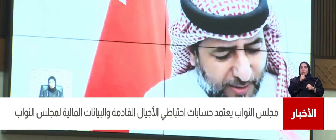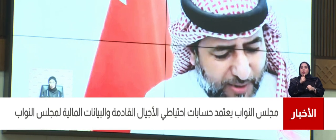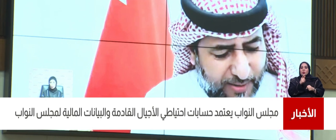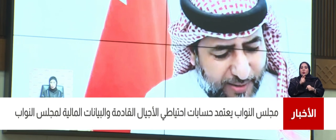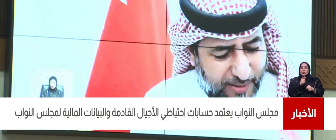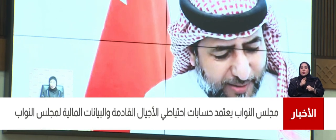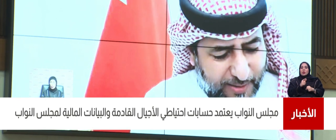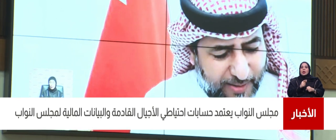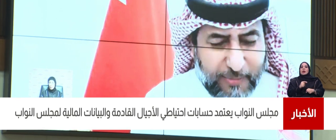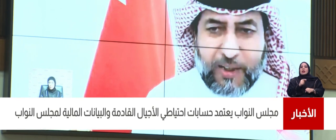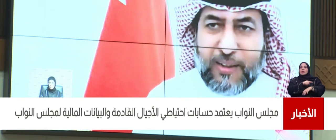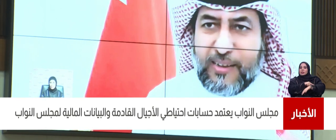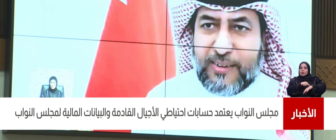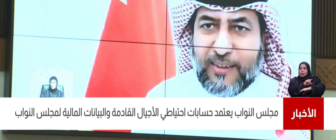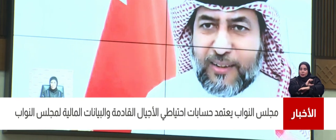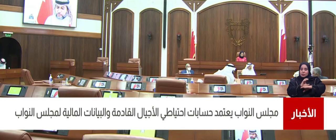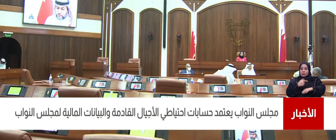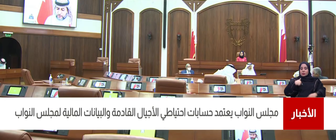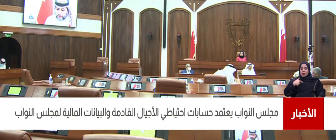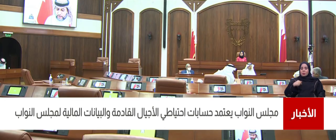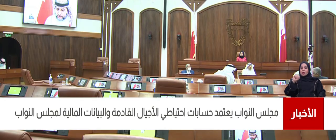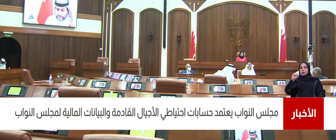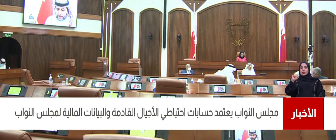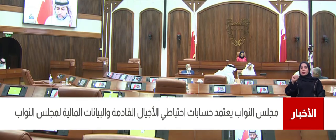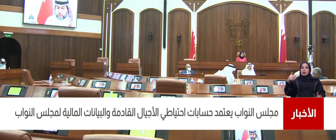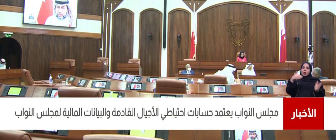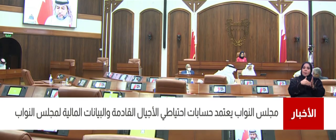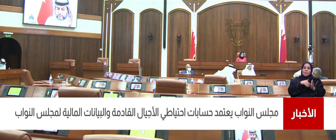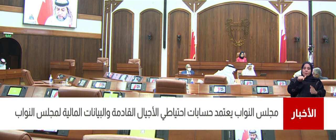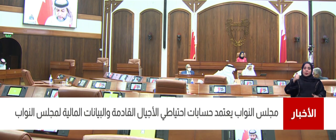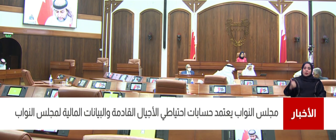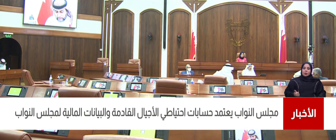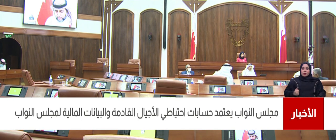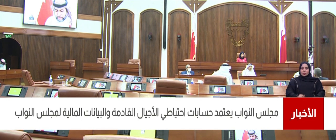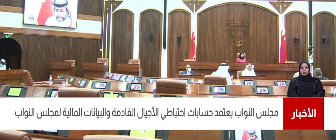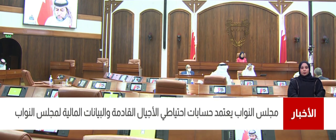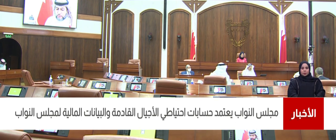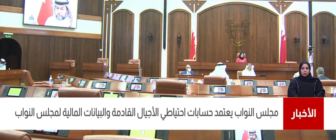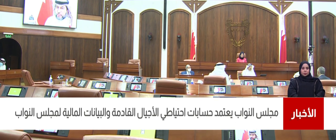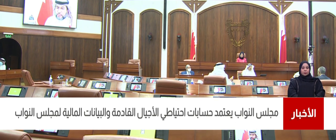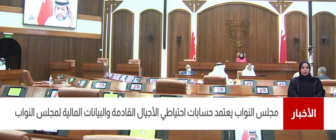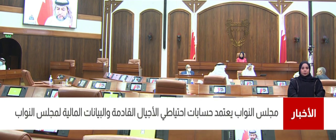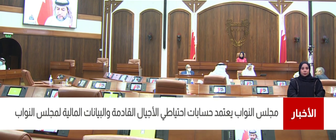الموحد للدولة وتقارير الحساب الختامي لاحتياطي الأجيال القادمة.